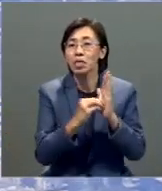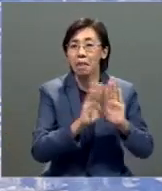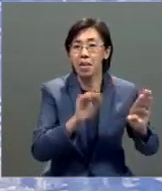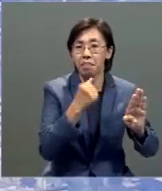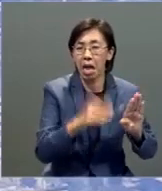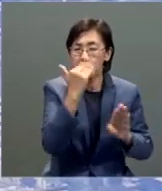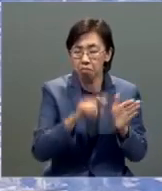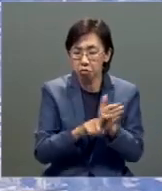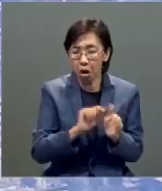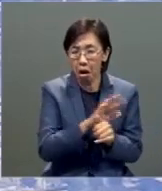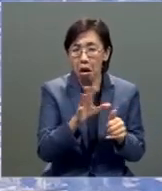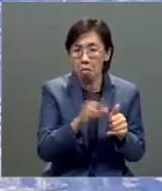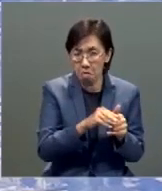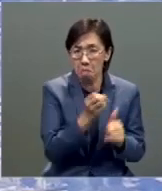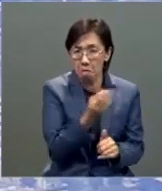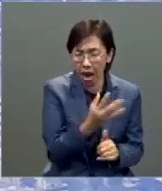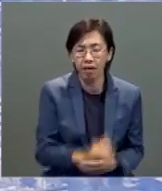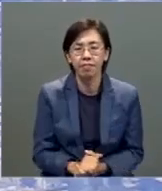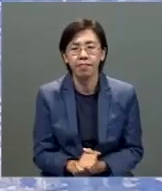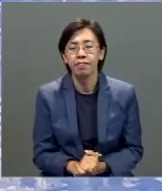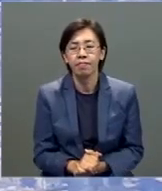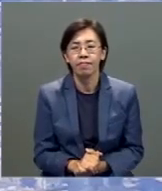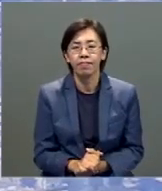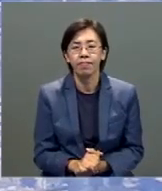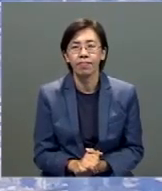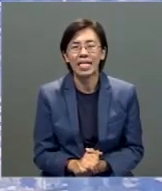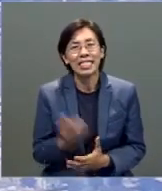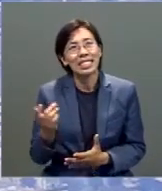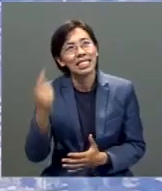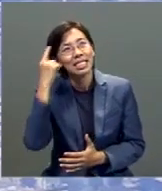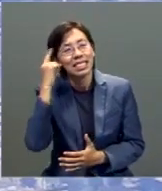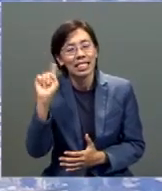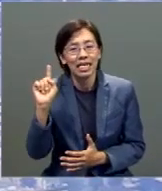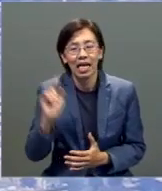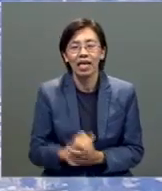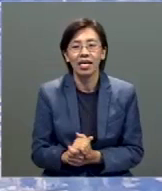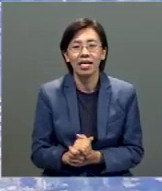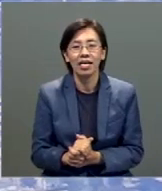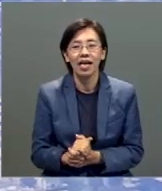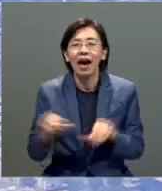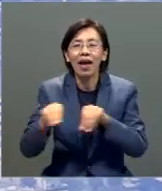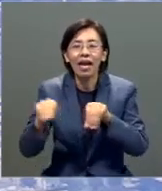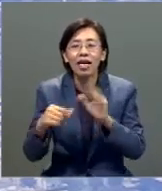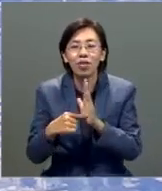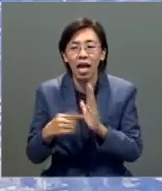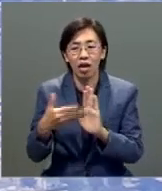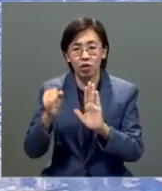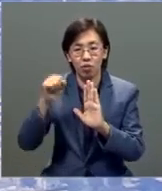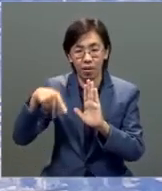พราะว่ามีตัวเลขสูงไปเปิดที่เอาประเทศเอาจังหวัดใกล้ๆสมมติว่าสุพรรณ